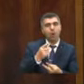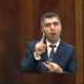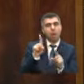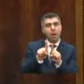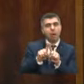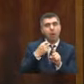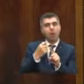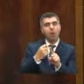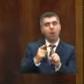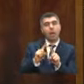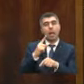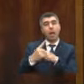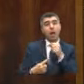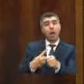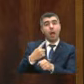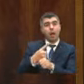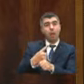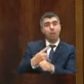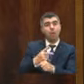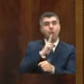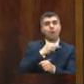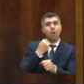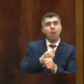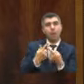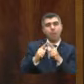تقديم حصيلة السنة الأولى من ولاية الحكومة